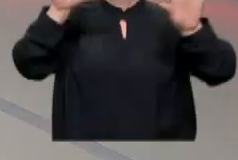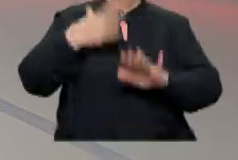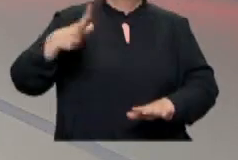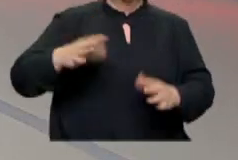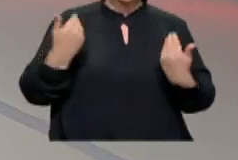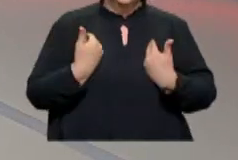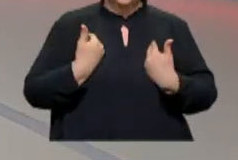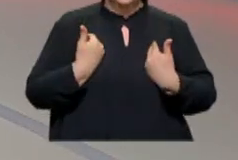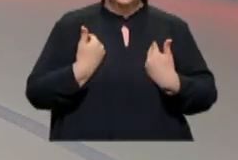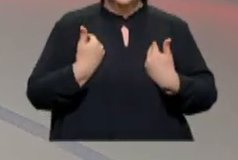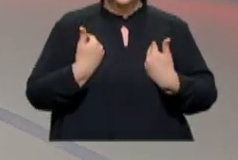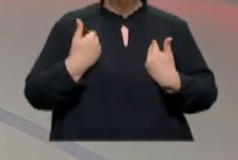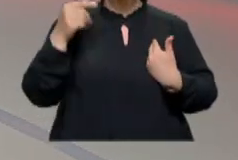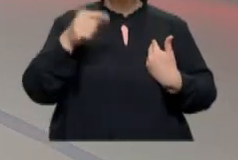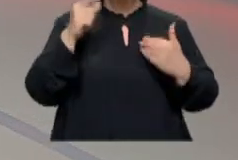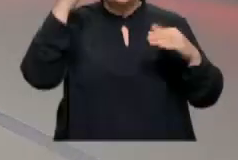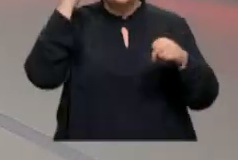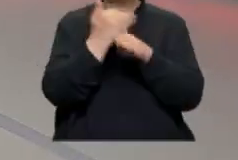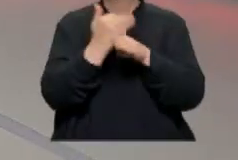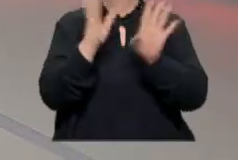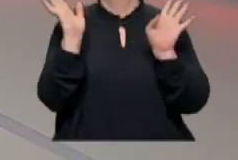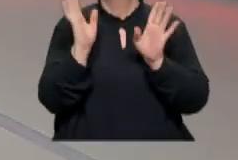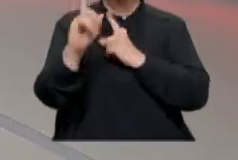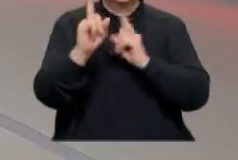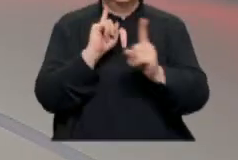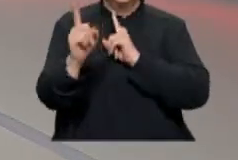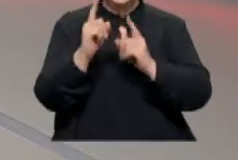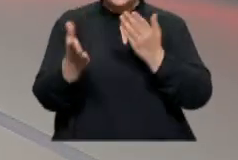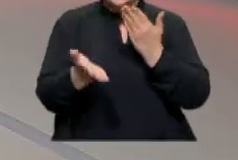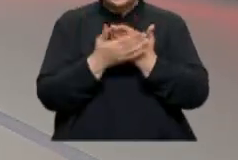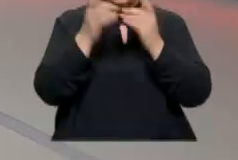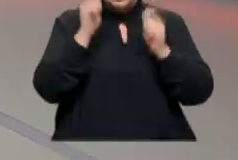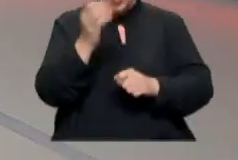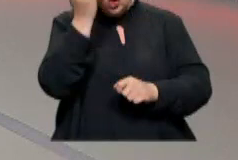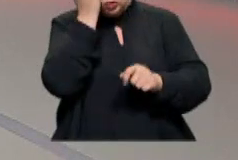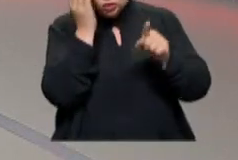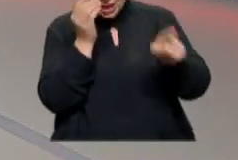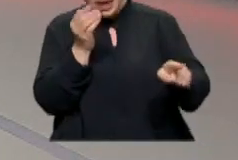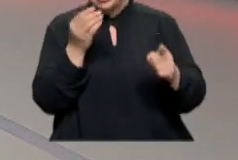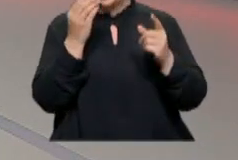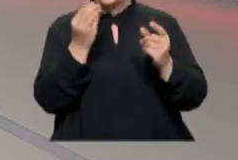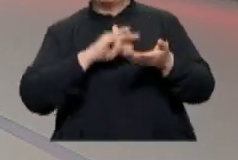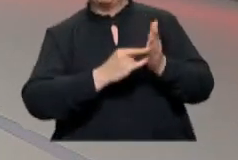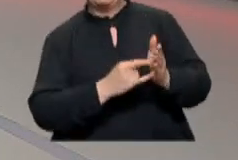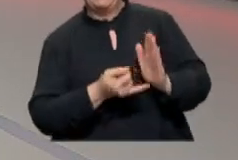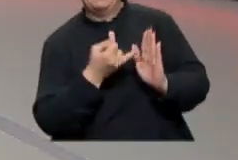kaldırılmasını istiyoruz. Burada anlaşamıyoruz işte. Yardım edilmiş yoksullarla iyi